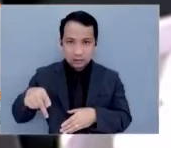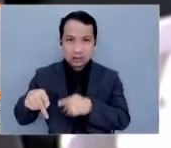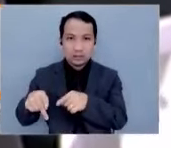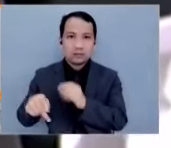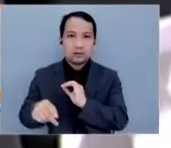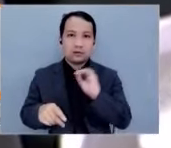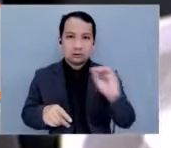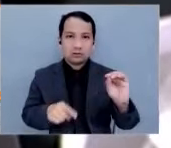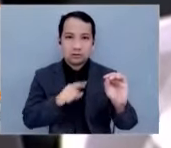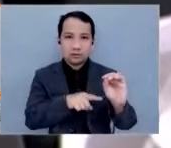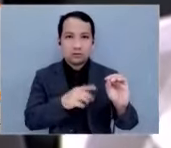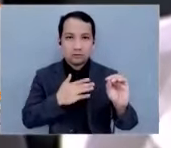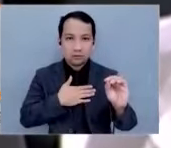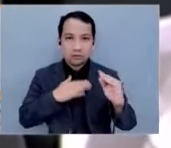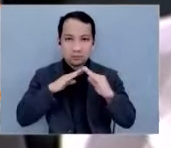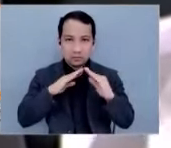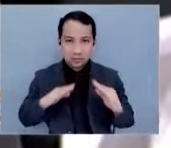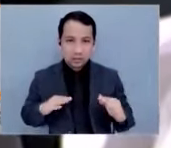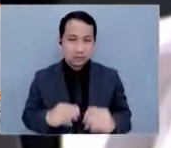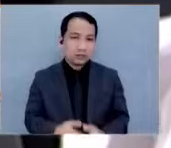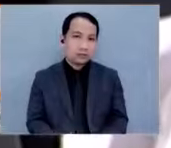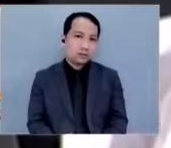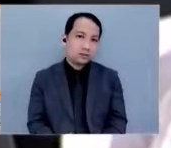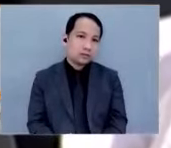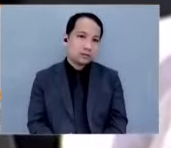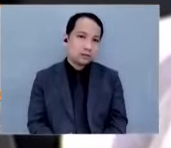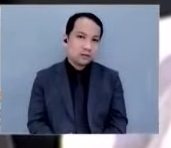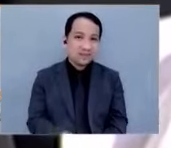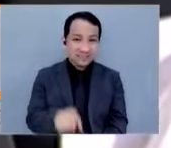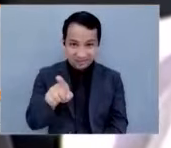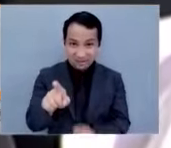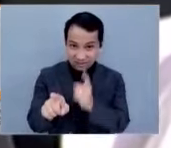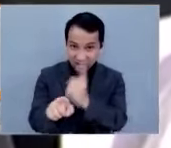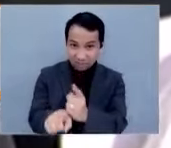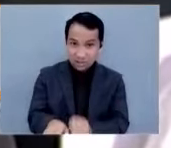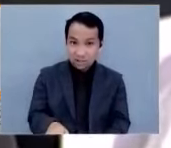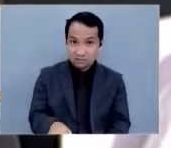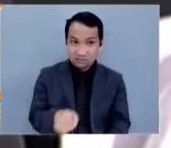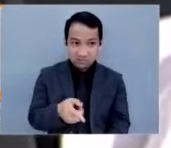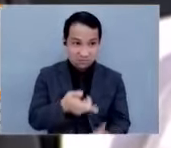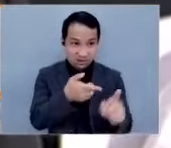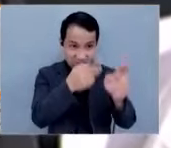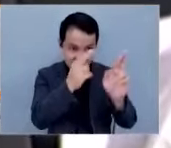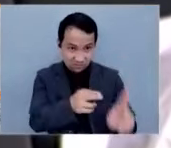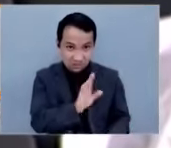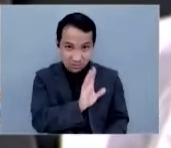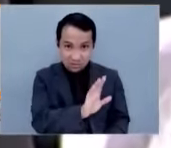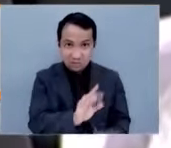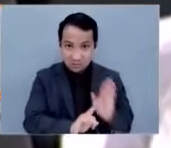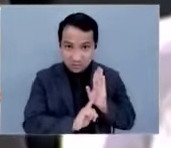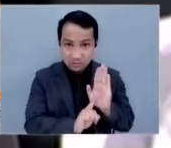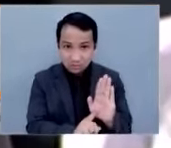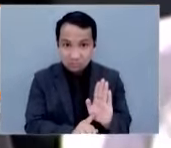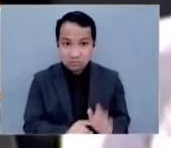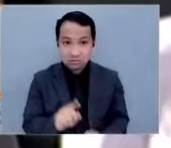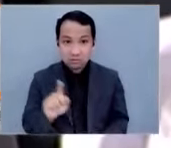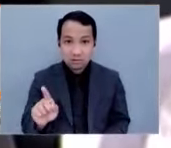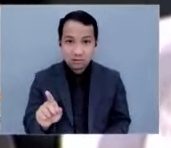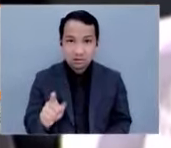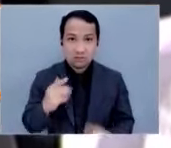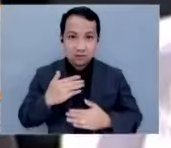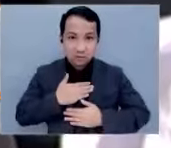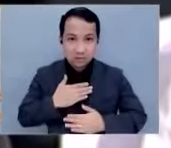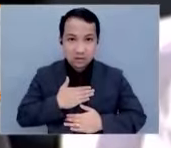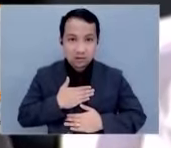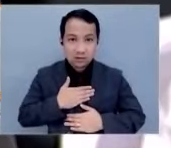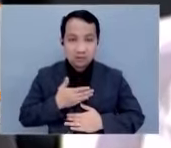naming bahay? Yan ba ang kapitapitagan na ipapakita niya na masaya at malangya ang